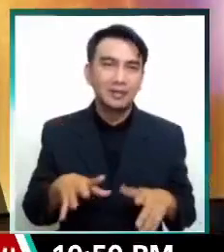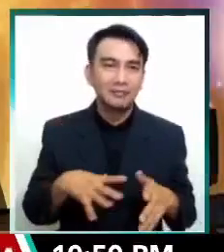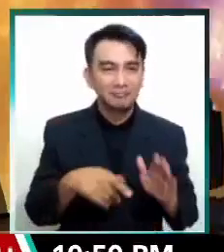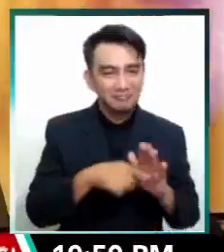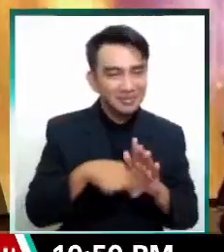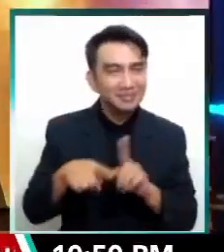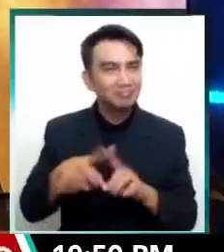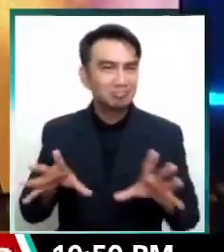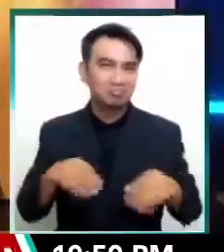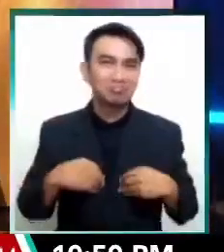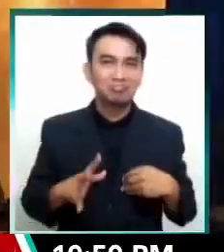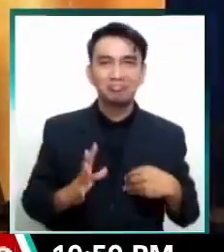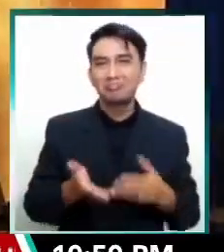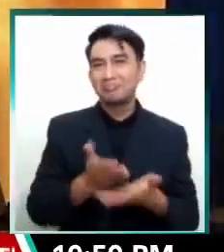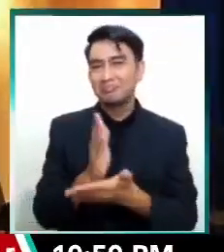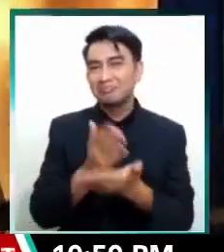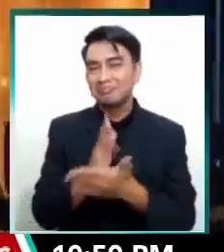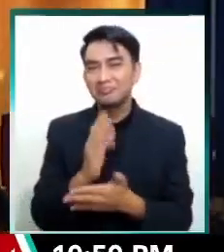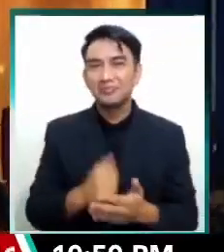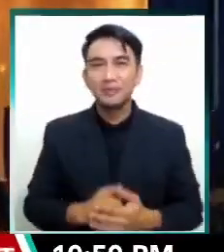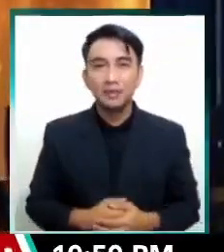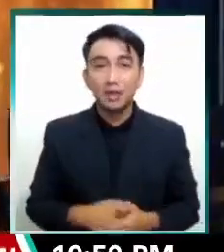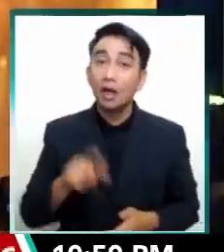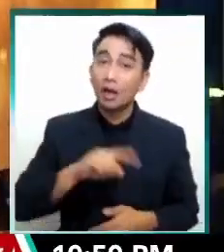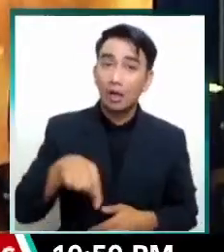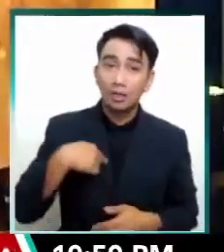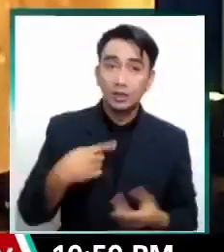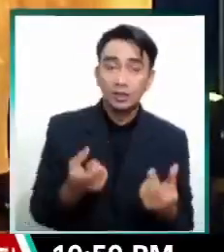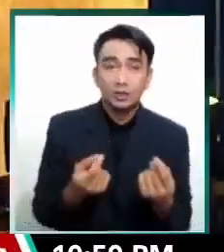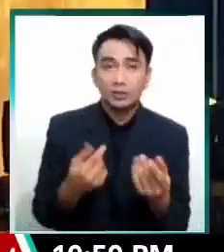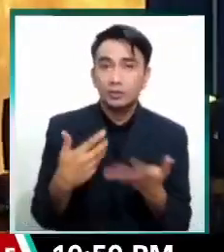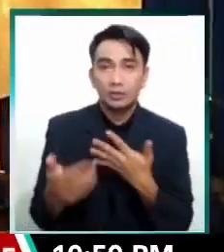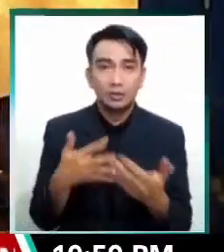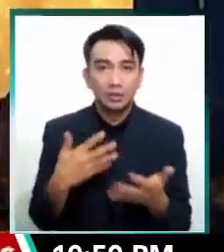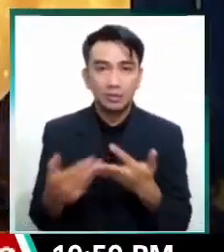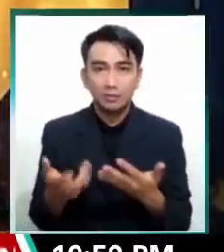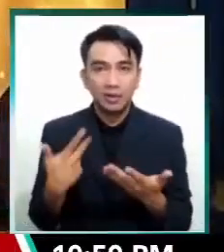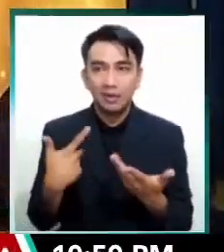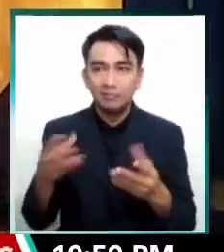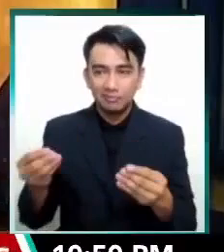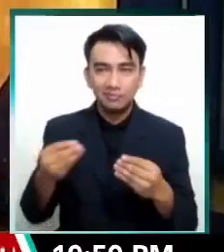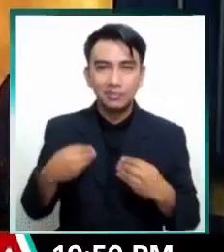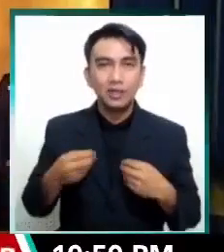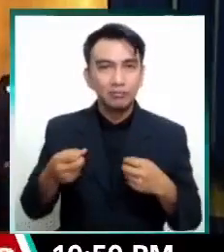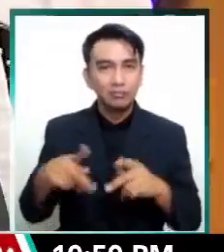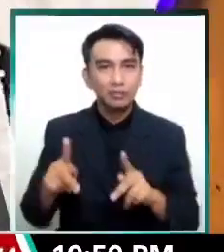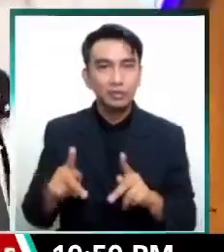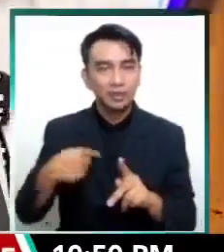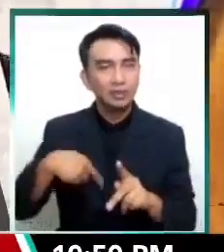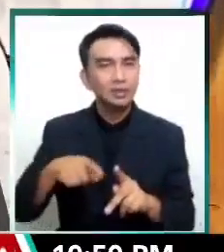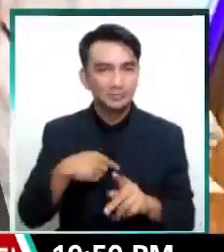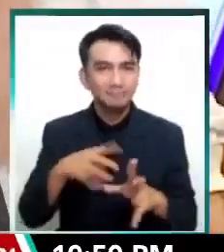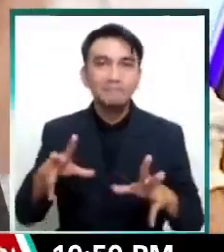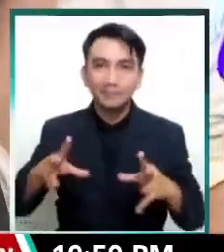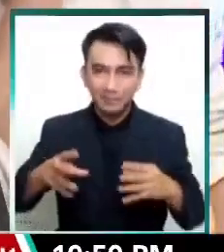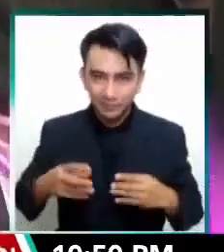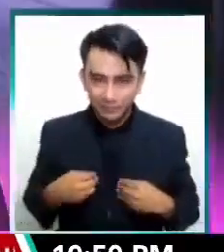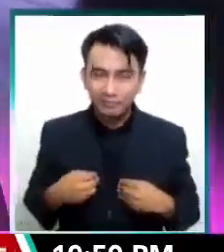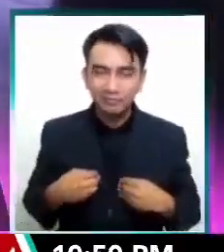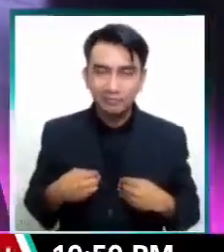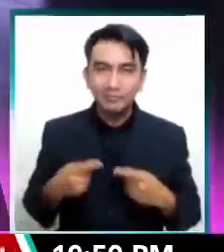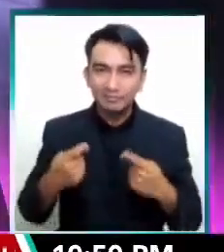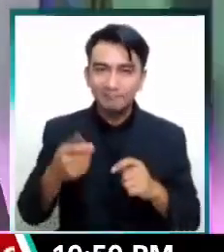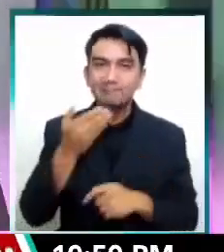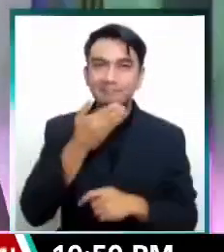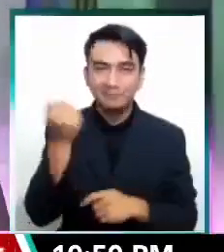ang gagawa? Basta ang gagawin namin kung ano man yung window na binigay sa amin, eh susulitin namin. Makakasama ni Luis,